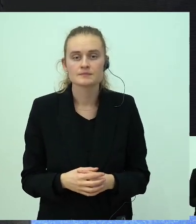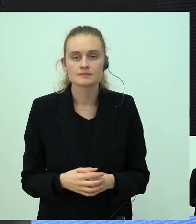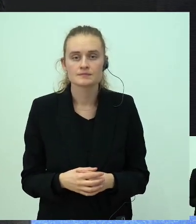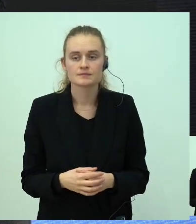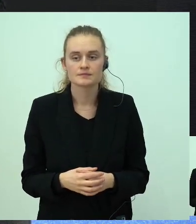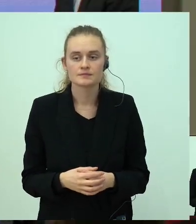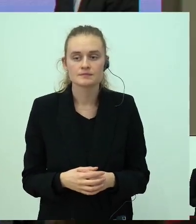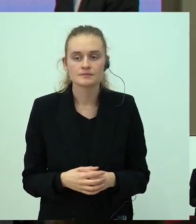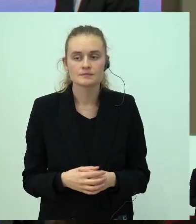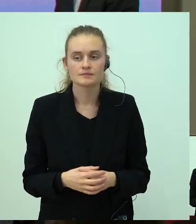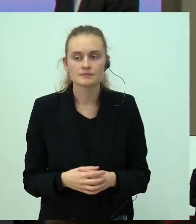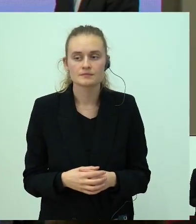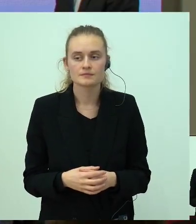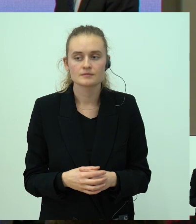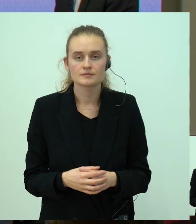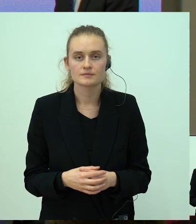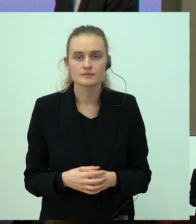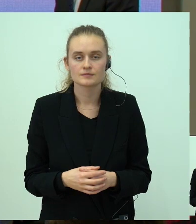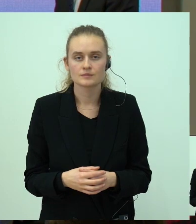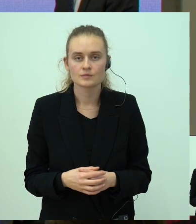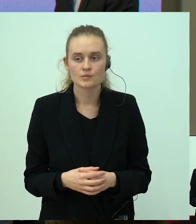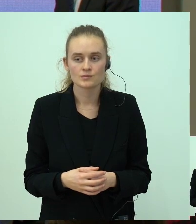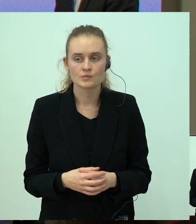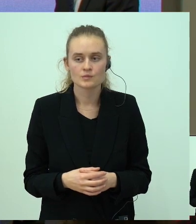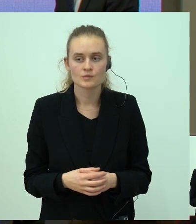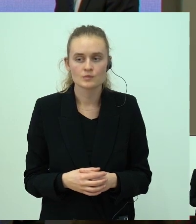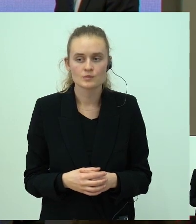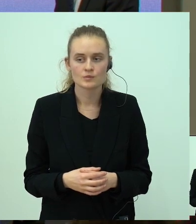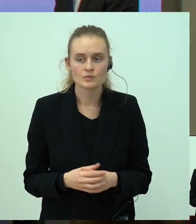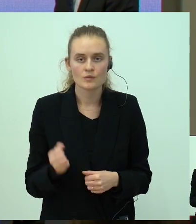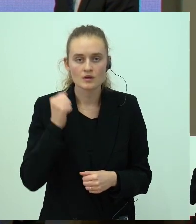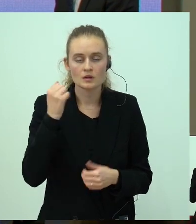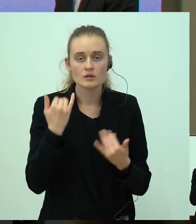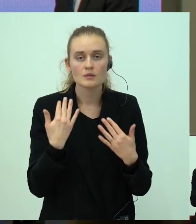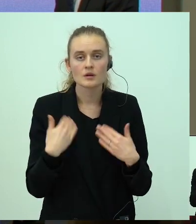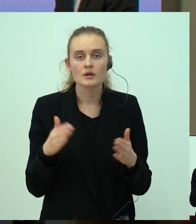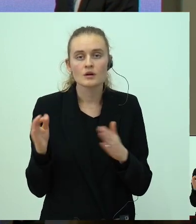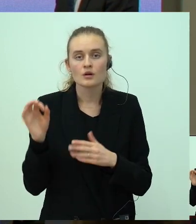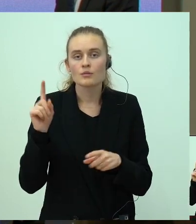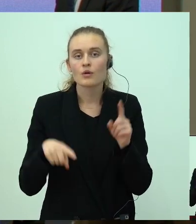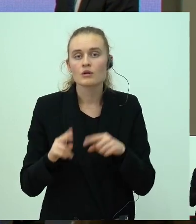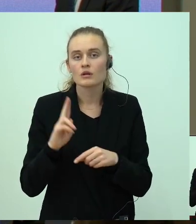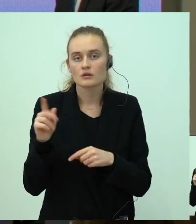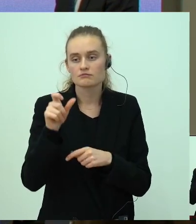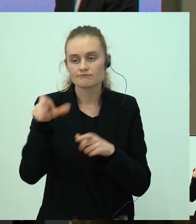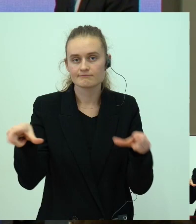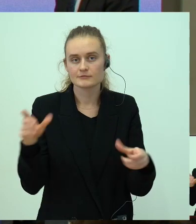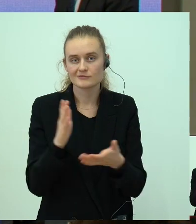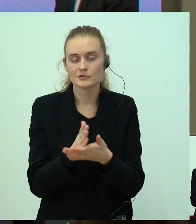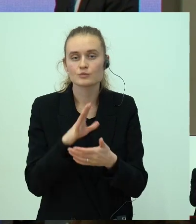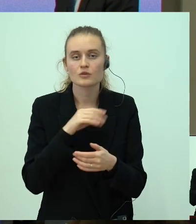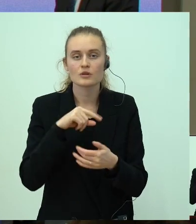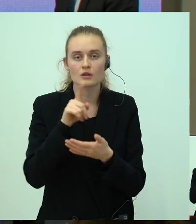I'm turning to the policy makers. Dėkoju, o dabar žvelgiu į mūsų politikus. Buvo klausimų, kurie taip